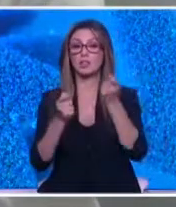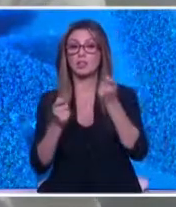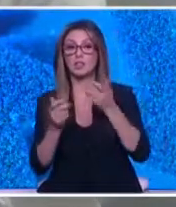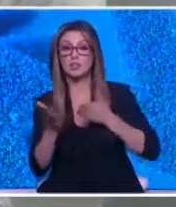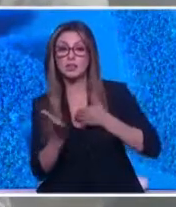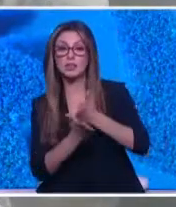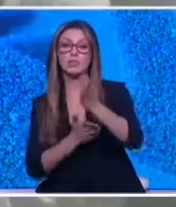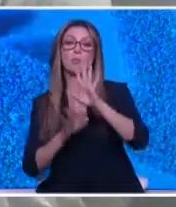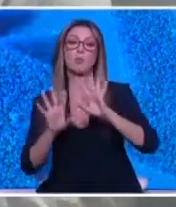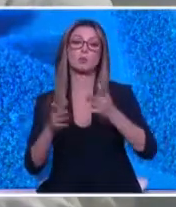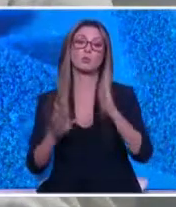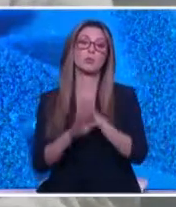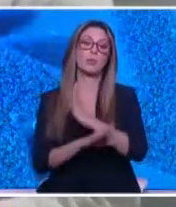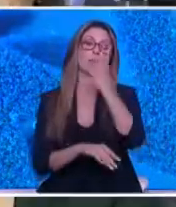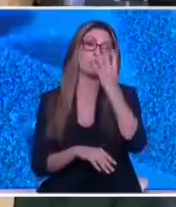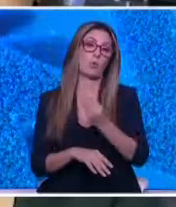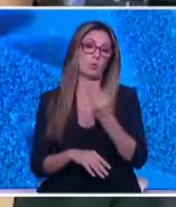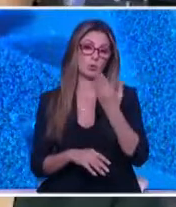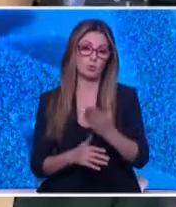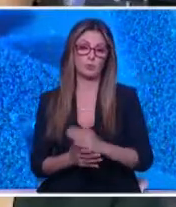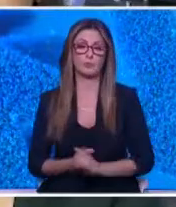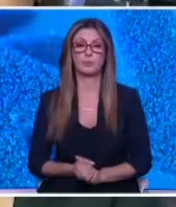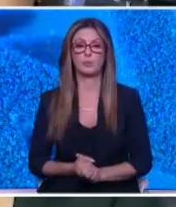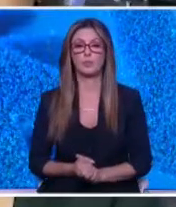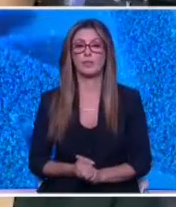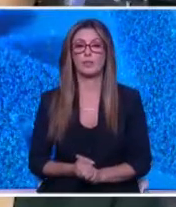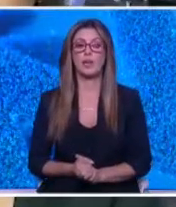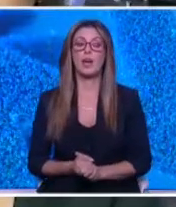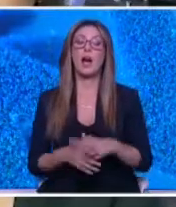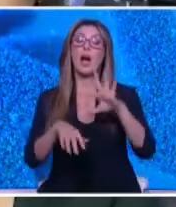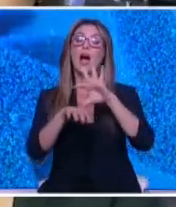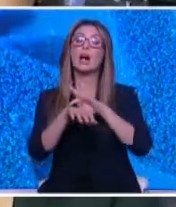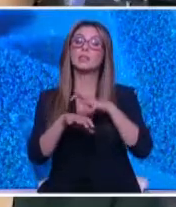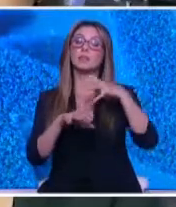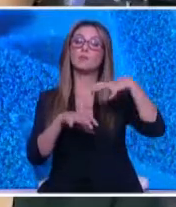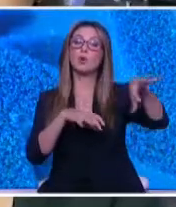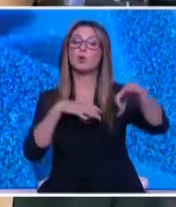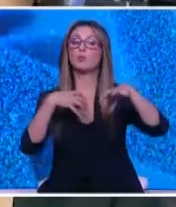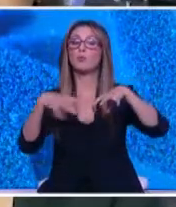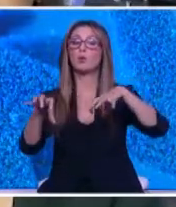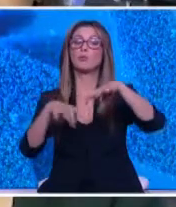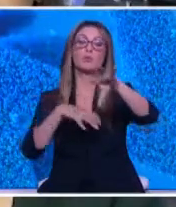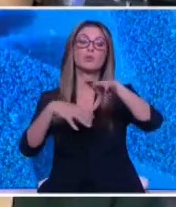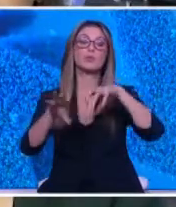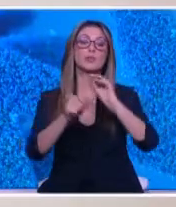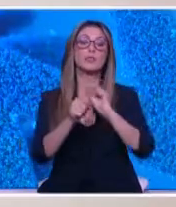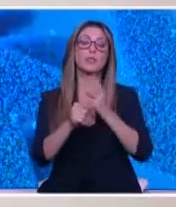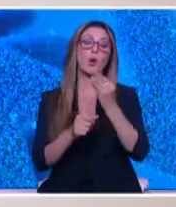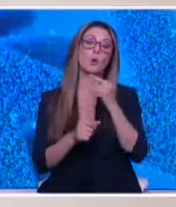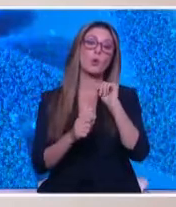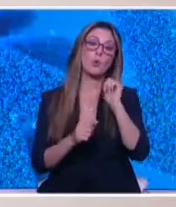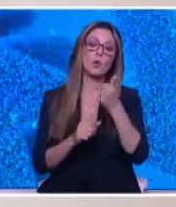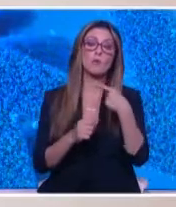bozulmasına neden olabilir. Cerrahi branşlarla dahili branşlar arasında temel bilimler alanında önemli